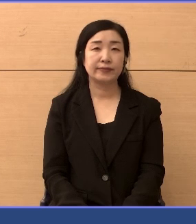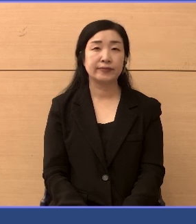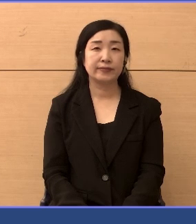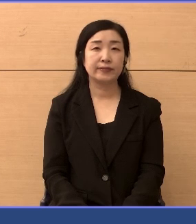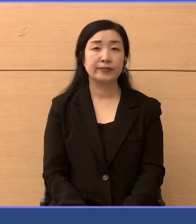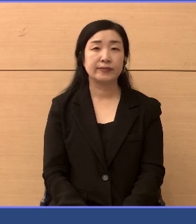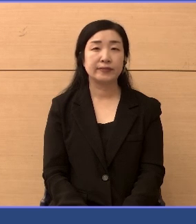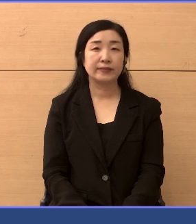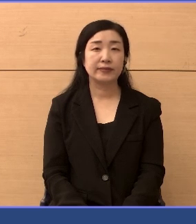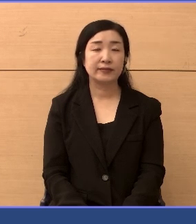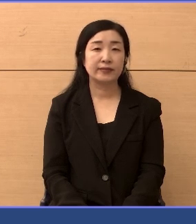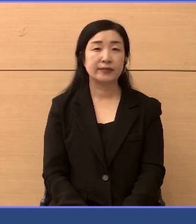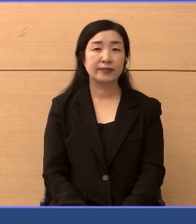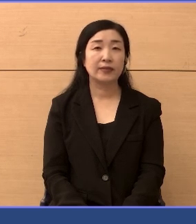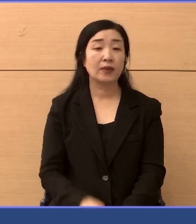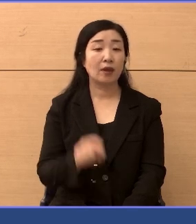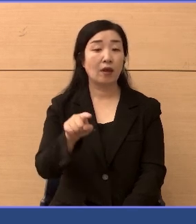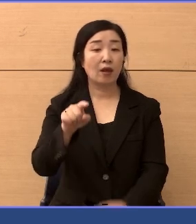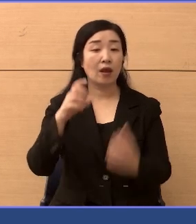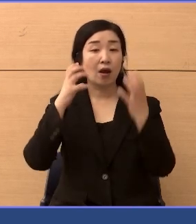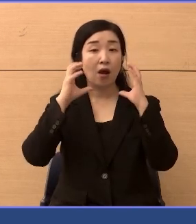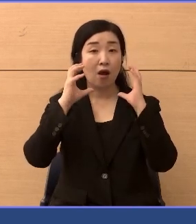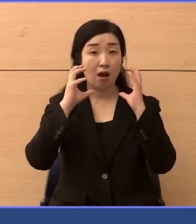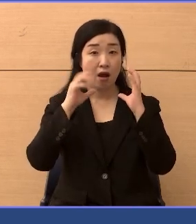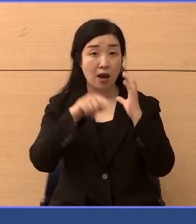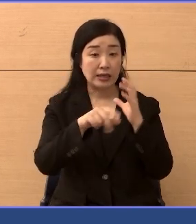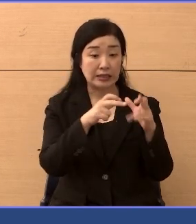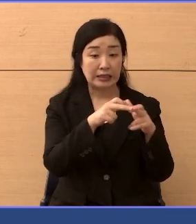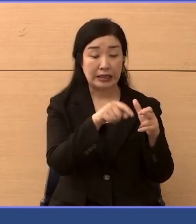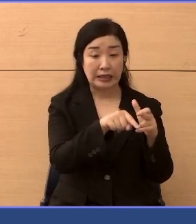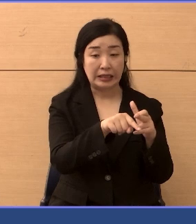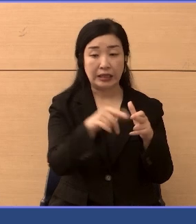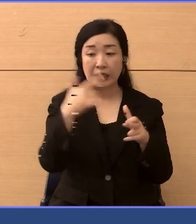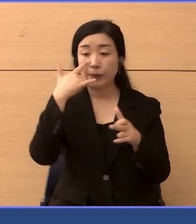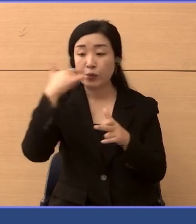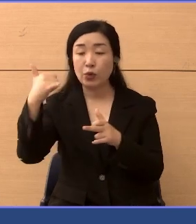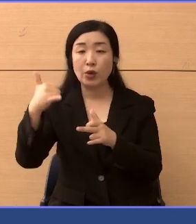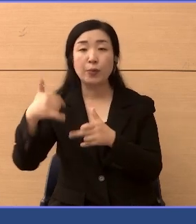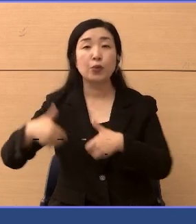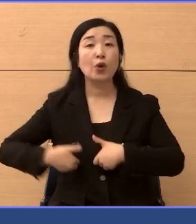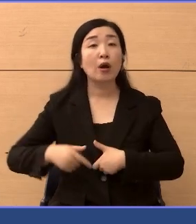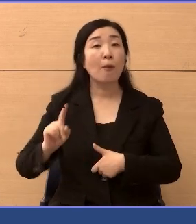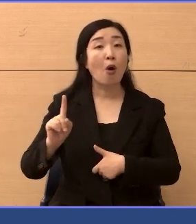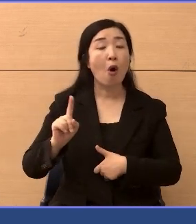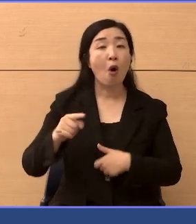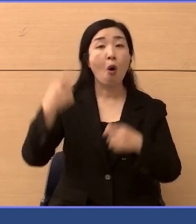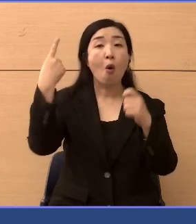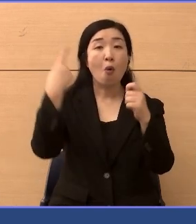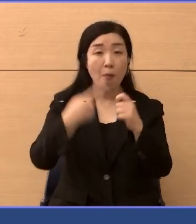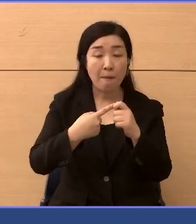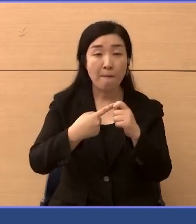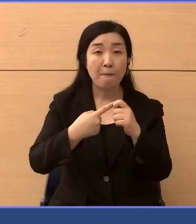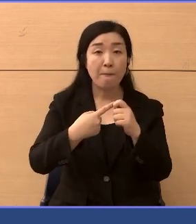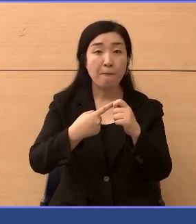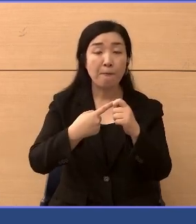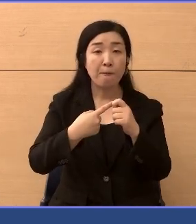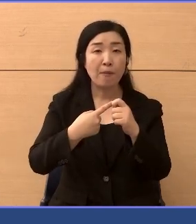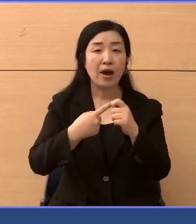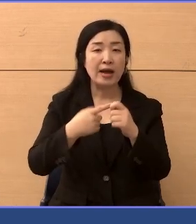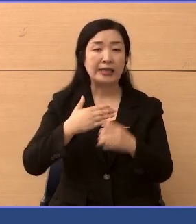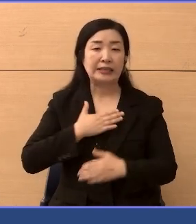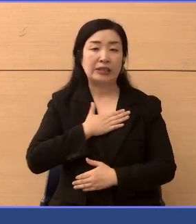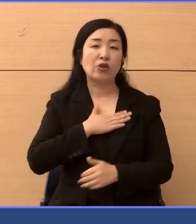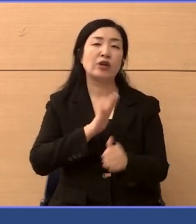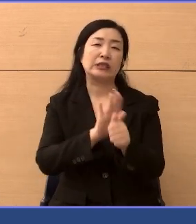families 그렇다면은 of young children? 이러한 어린 아이를 I 가진 think 그런 foremost is the 가족에게 need 필요한 게 for 무엇일까요? emotional 일단 첫 support 번째로 필요한 건 to 정서적